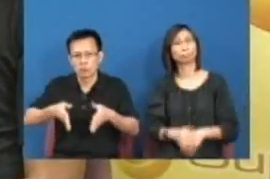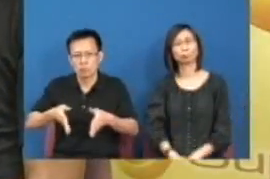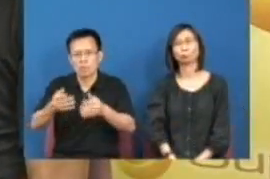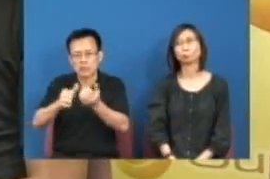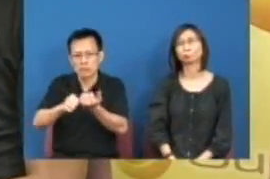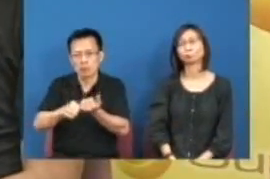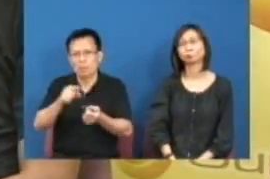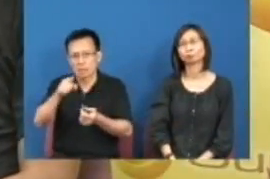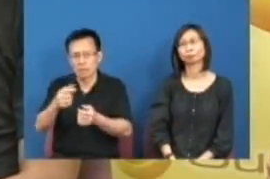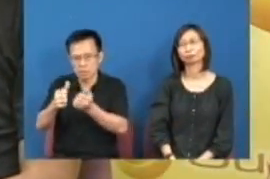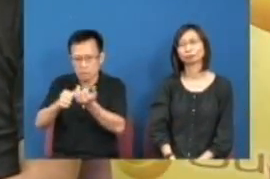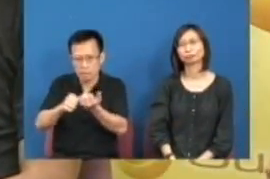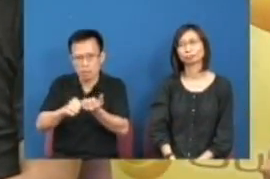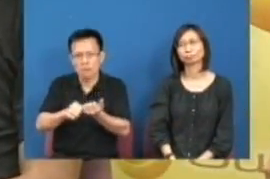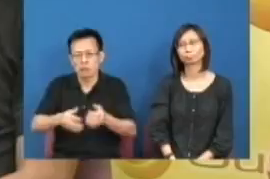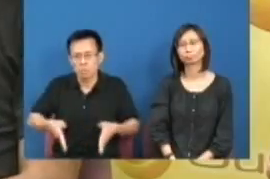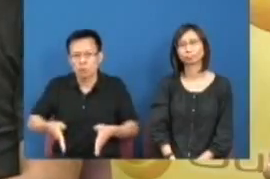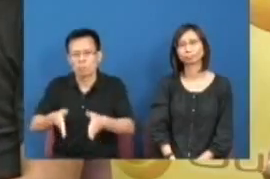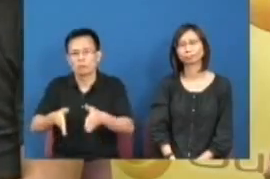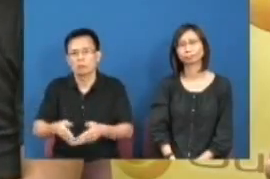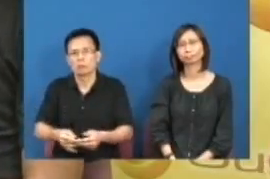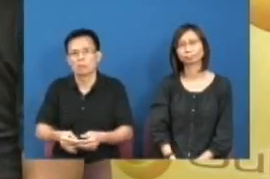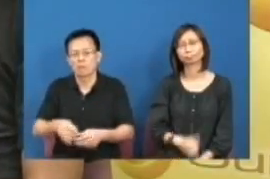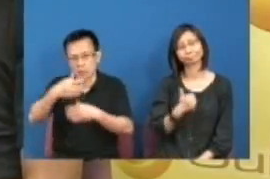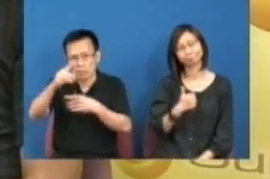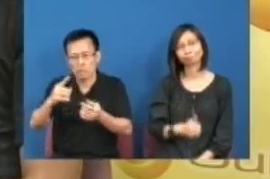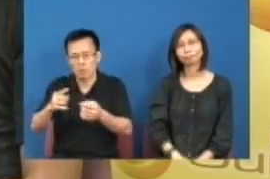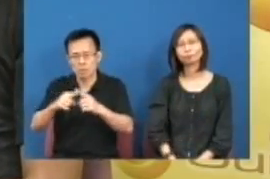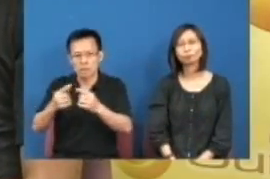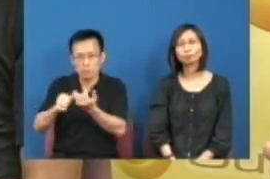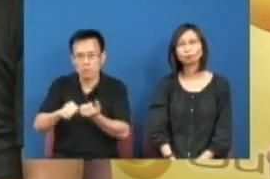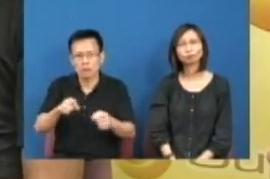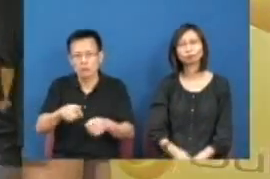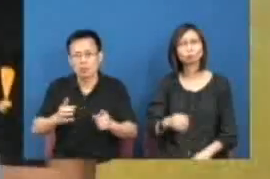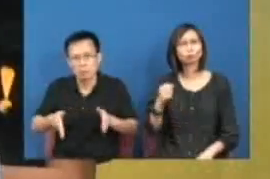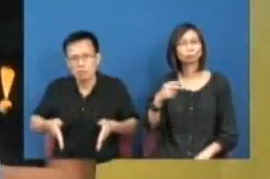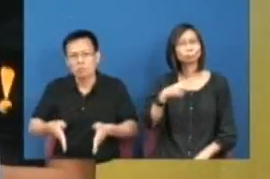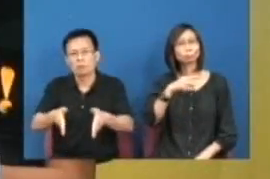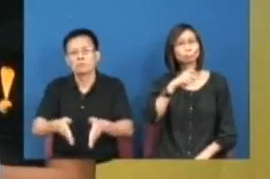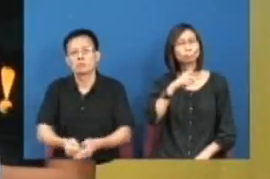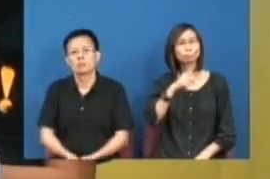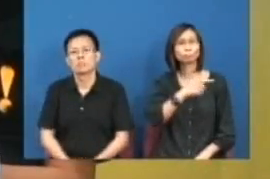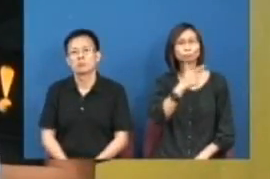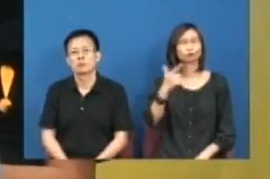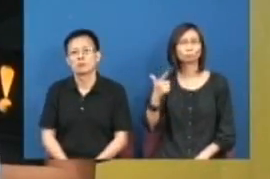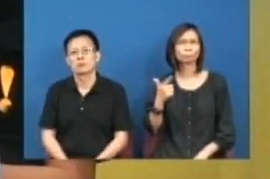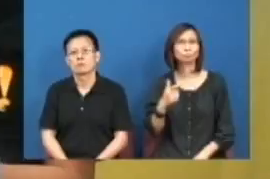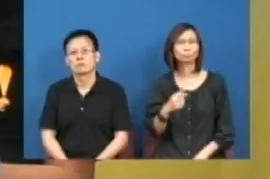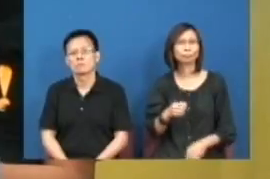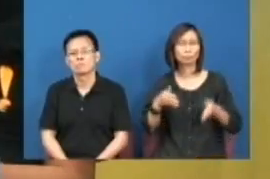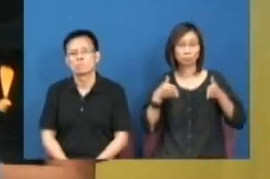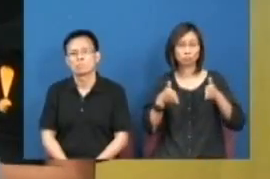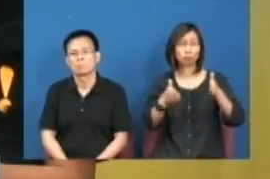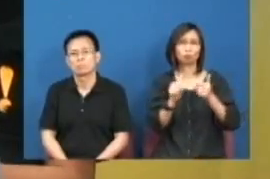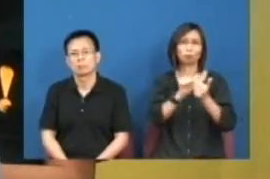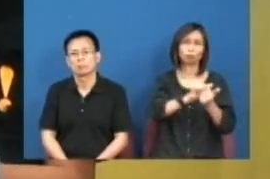係你依住人哋嘅路徑啦，因為人哋依住你嘅路徑。 咁同埋好大程度上，後屘我都睇翻，即係路徑依賴本身